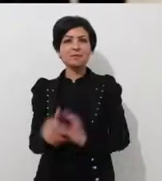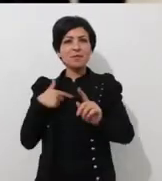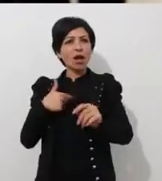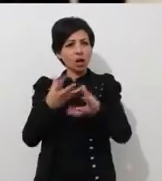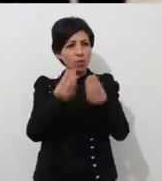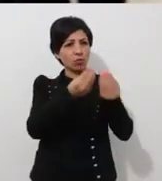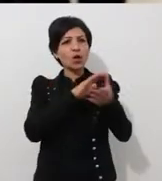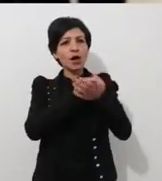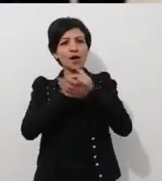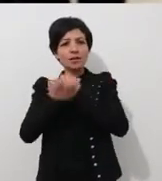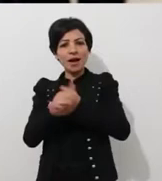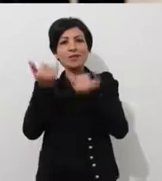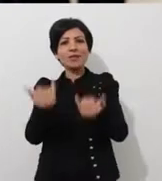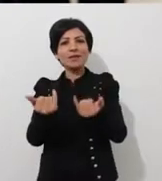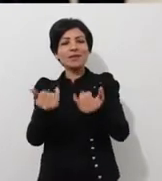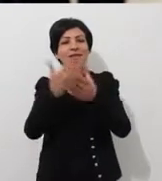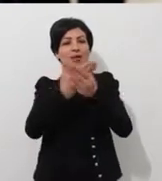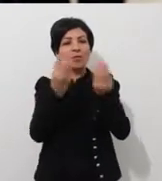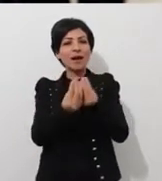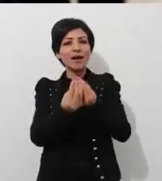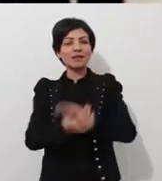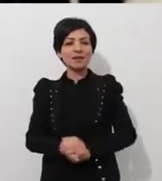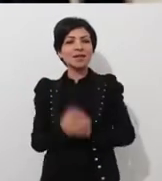عندي صحابي يقروا في المدرسة،